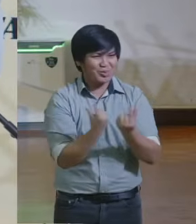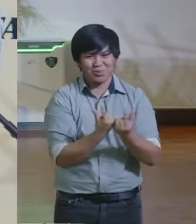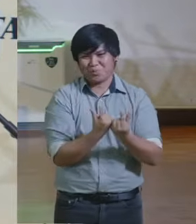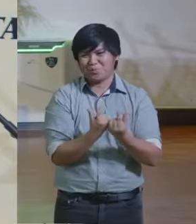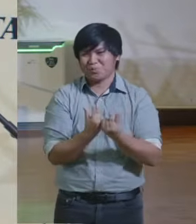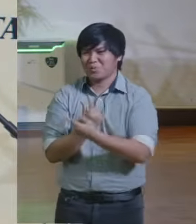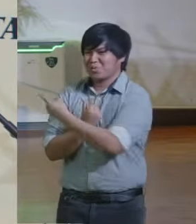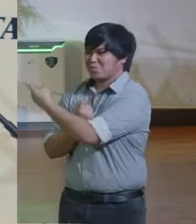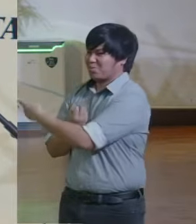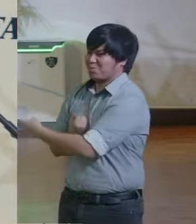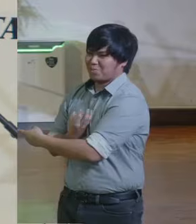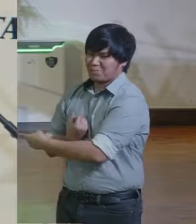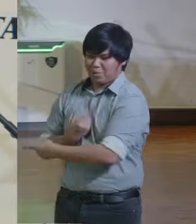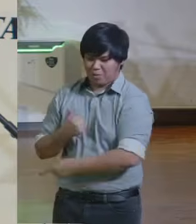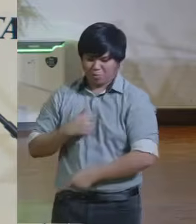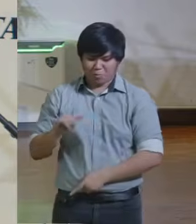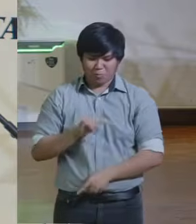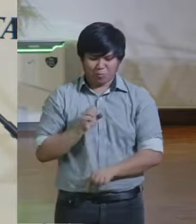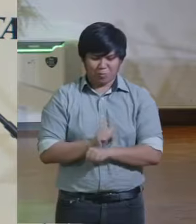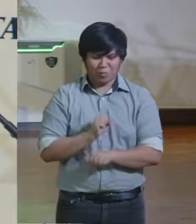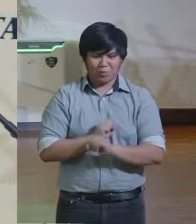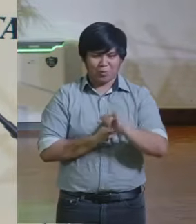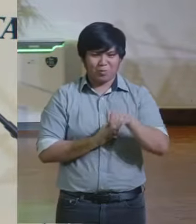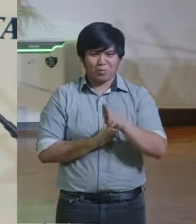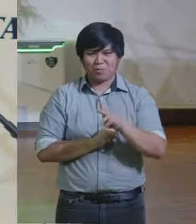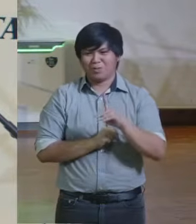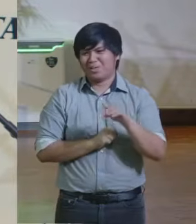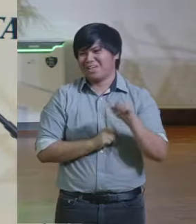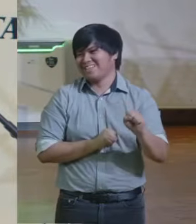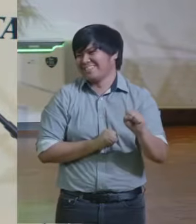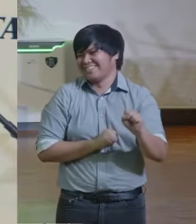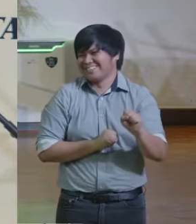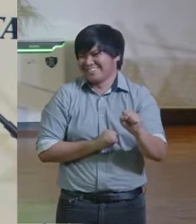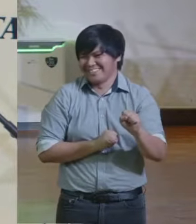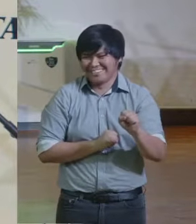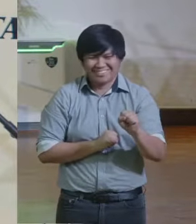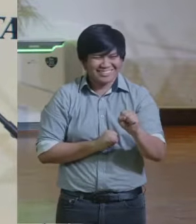Kinakabahan ho ako palagi. Baka akong magsi-Judas. No?